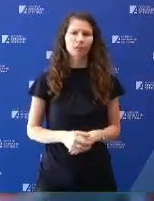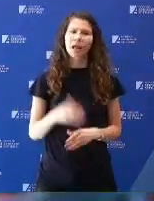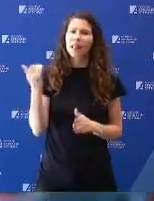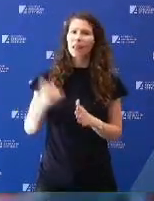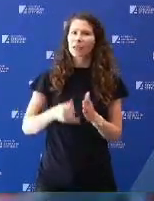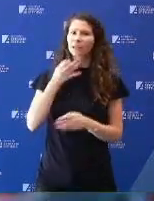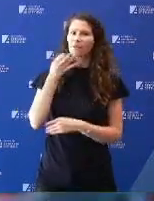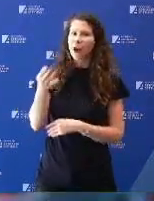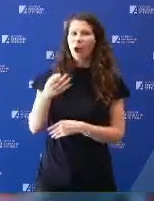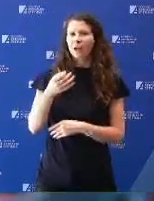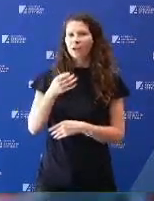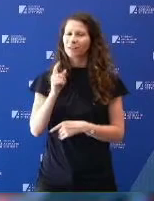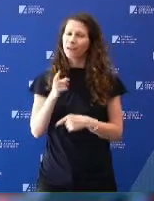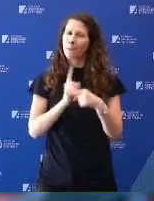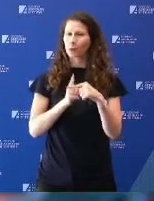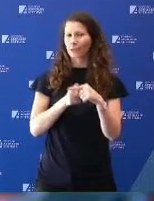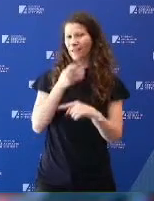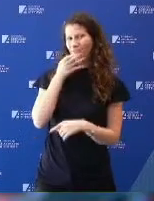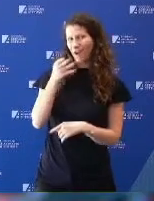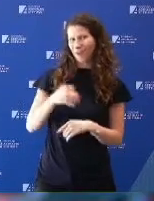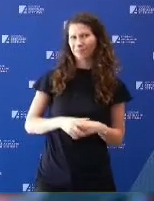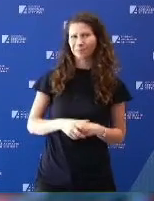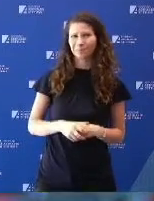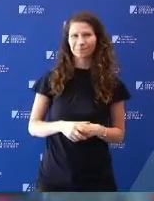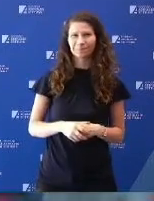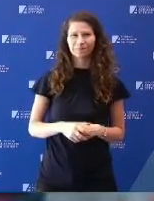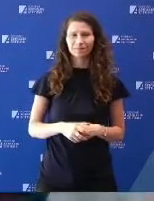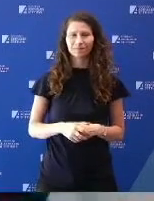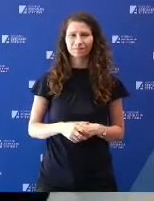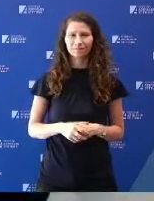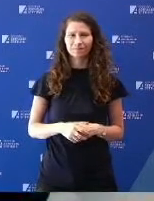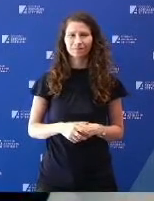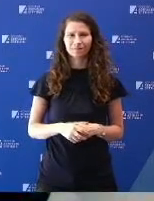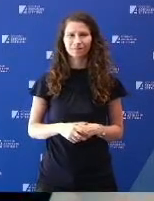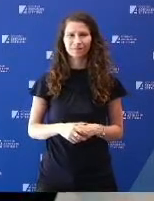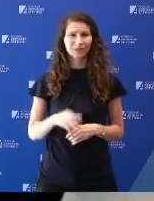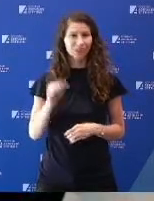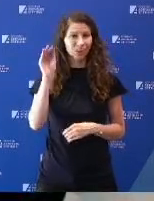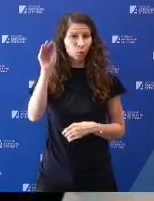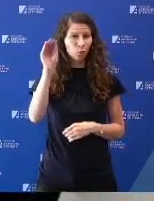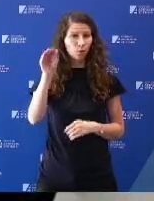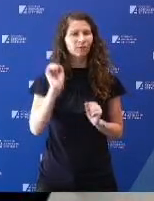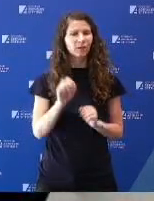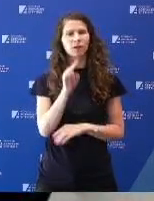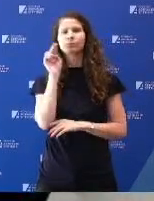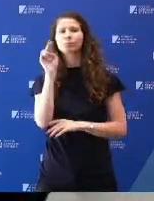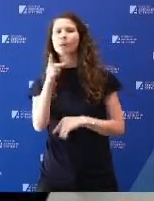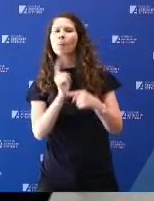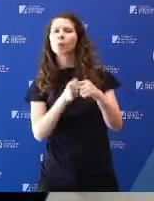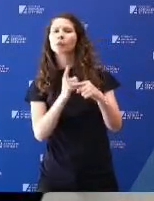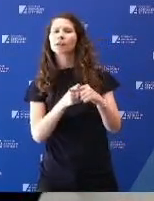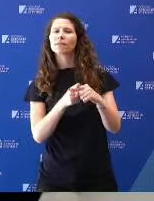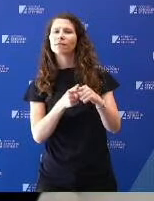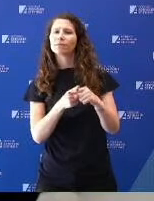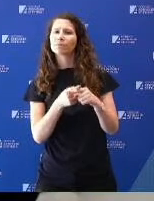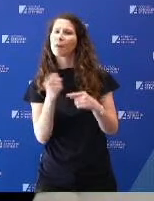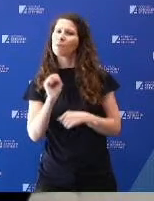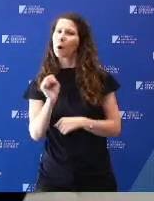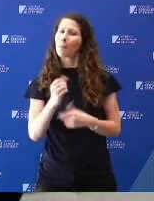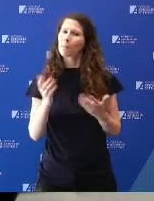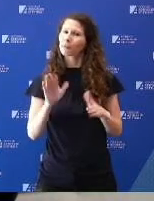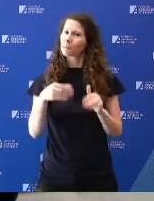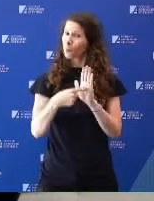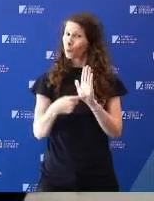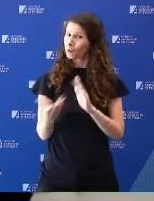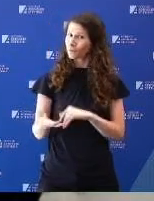eine optimistische. Welche Gründe gibt es, die Zukunft positiv zu sehen? Zum einen, nun, das sind